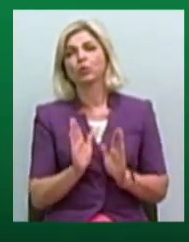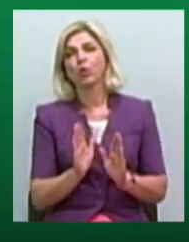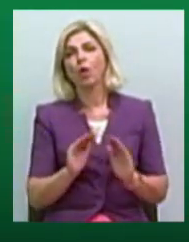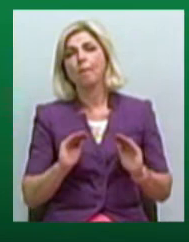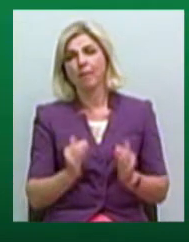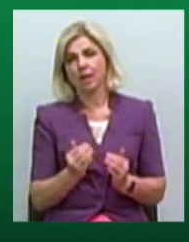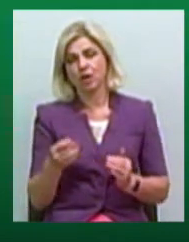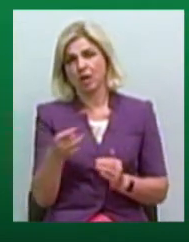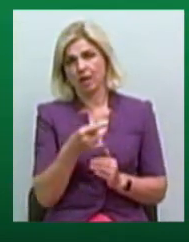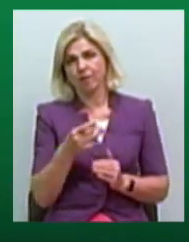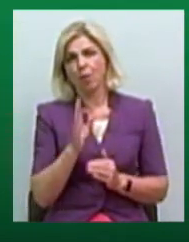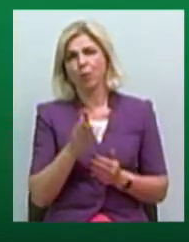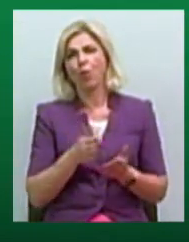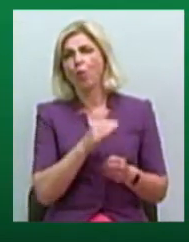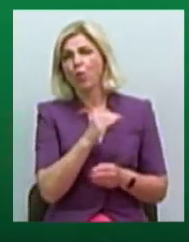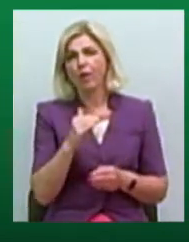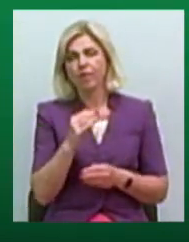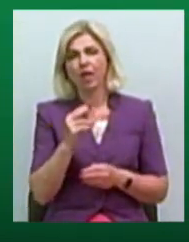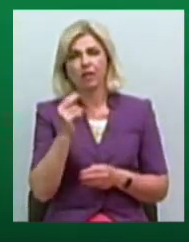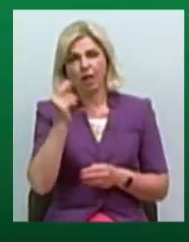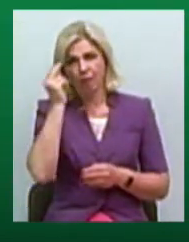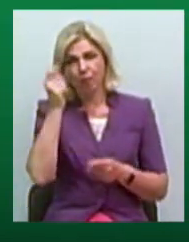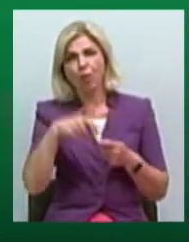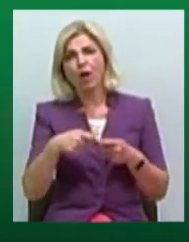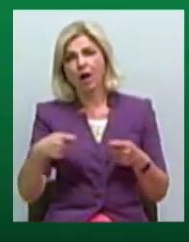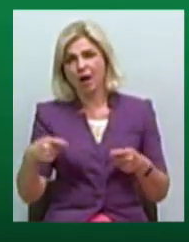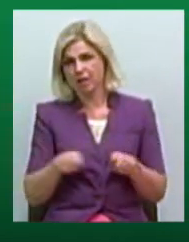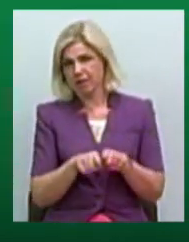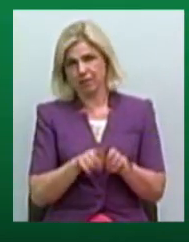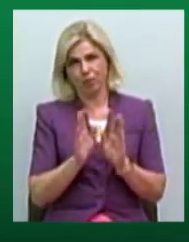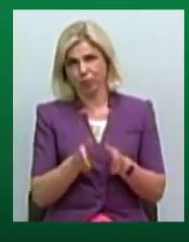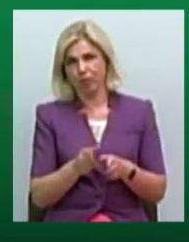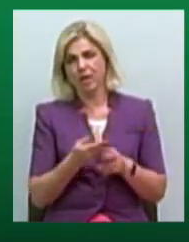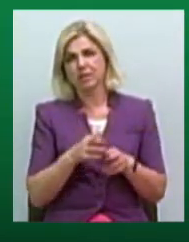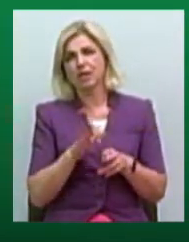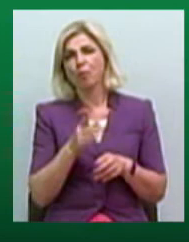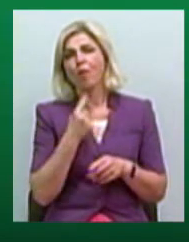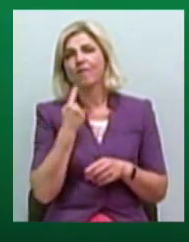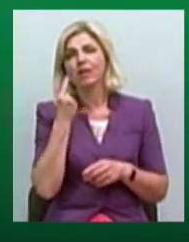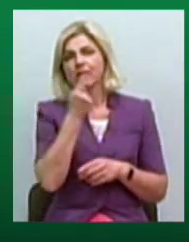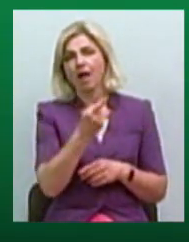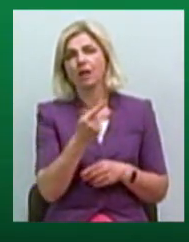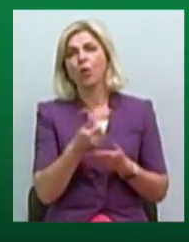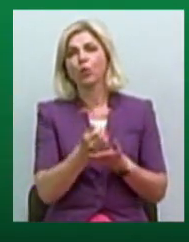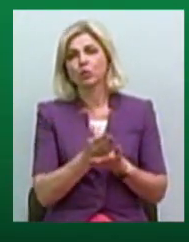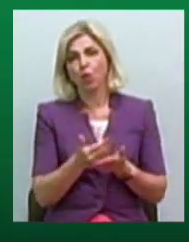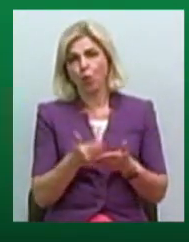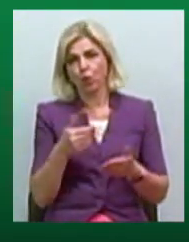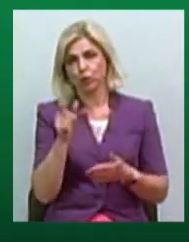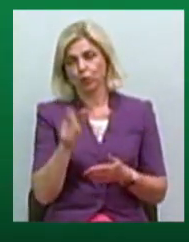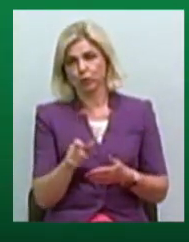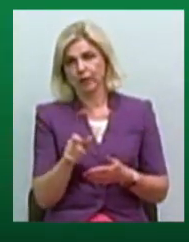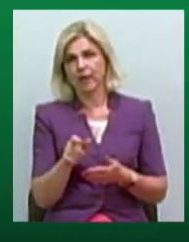кількість районів. Рівень бюрократії буде той самий, тільки черги буде від людей. І це буде віддалення послуги від людини. Тобто ми маємо